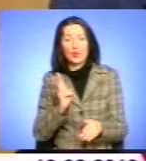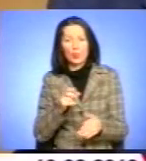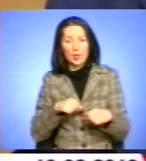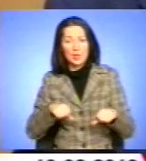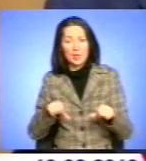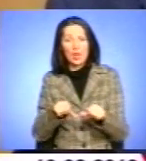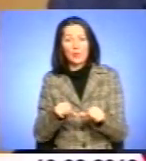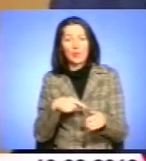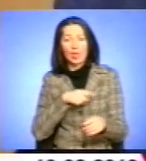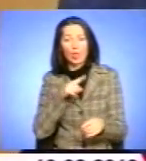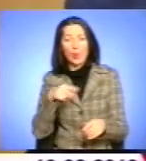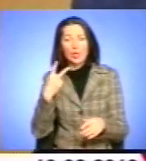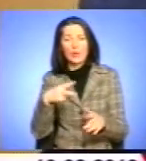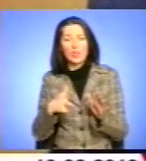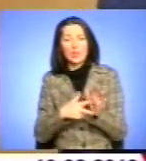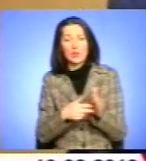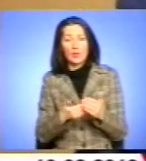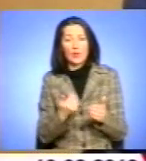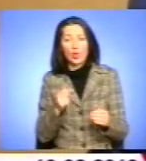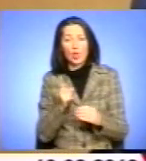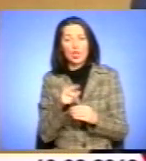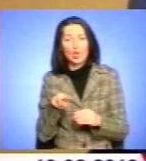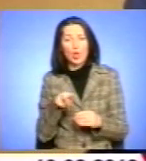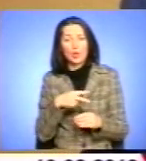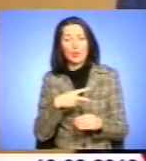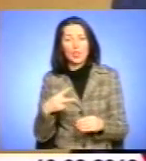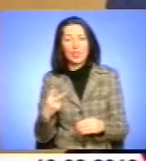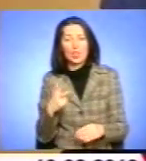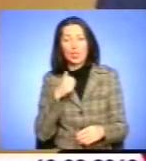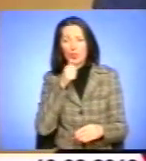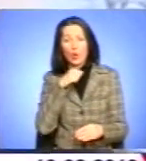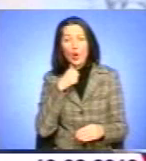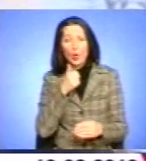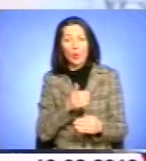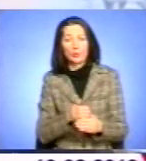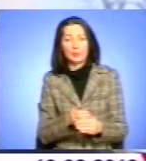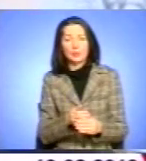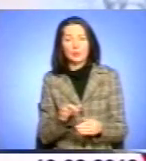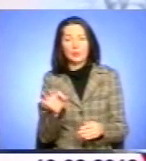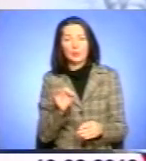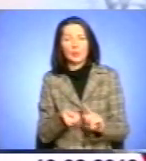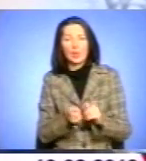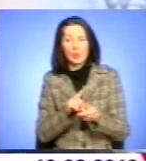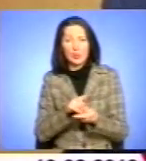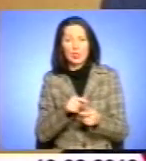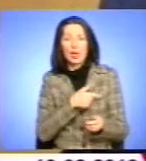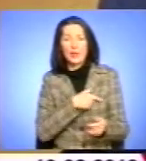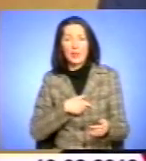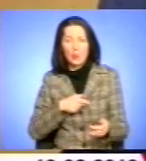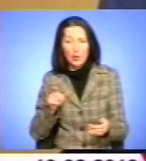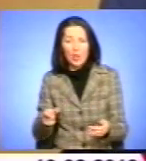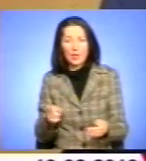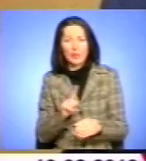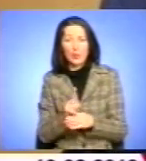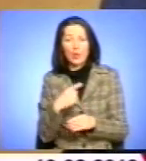номер 28 від 11 лютого 2013 року, про заміщення депутатів